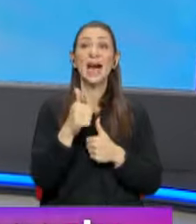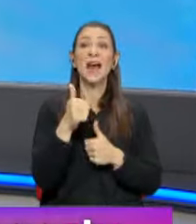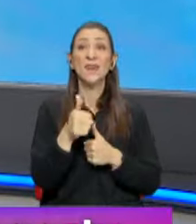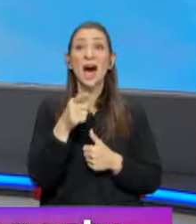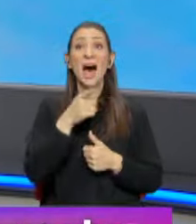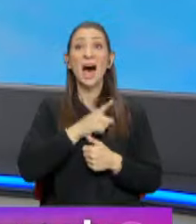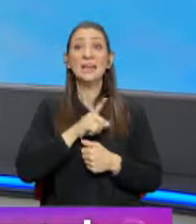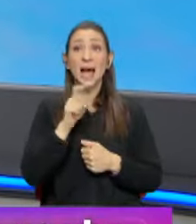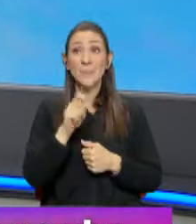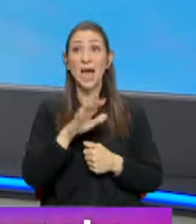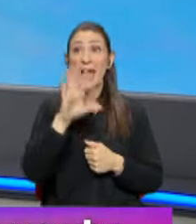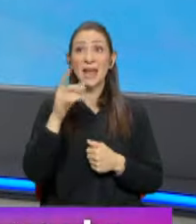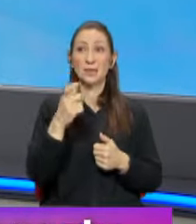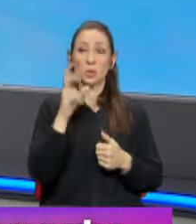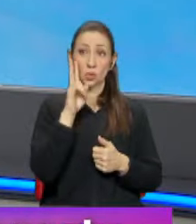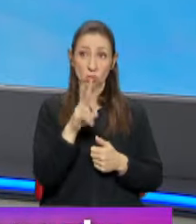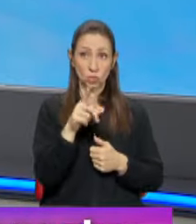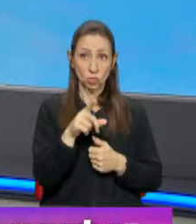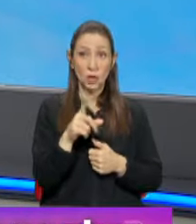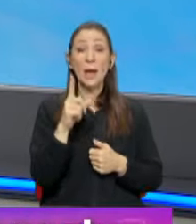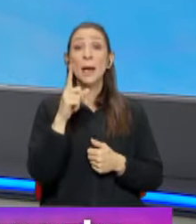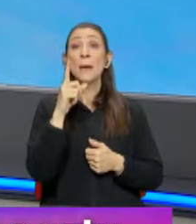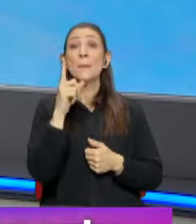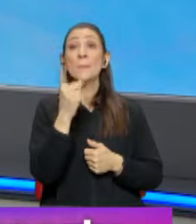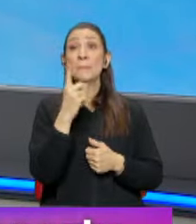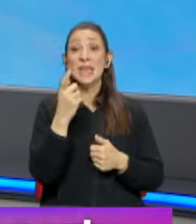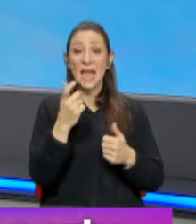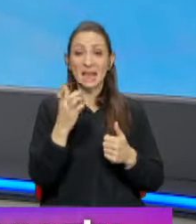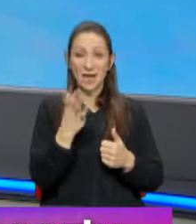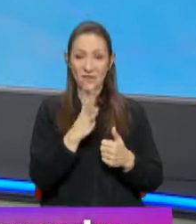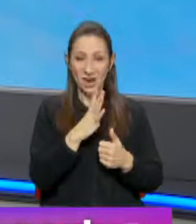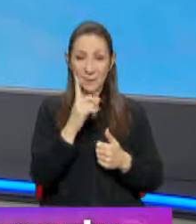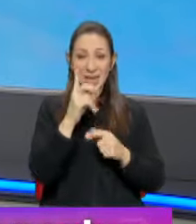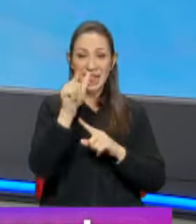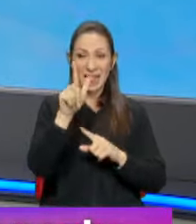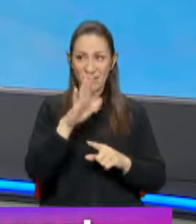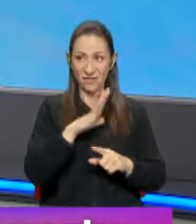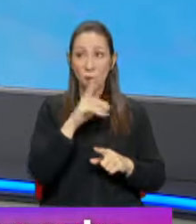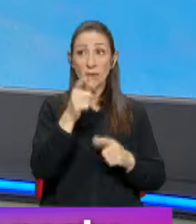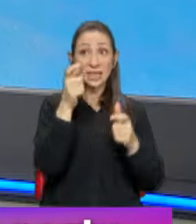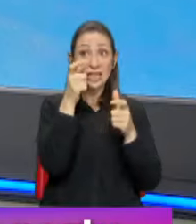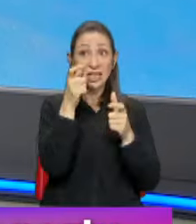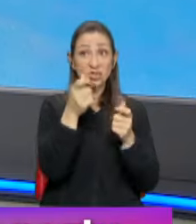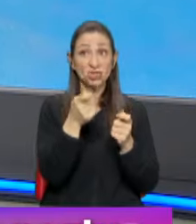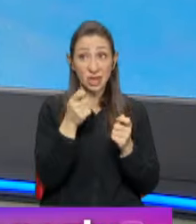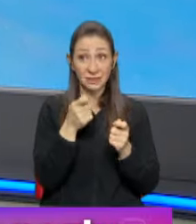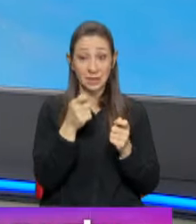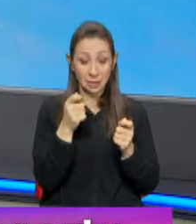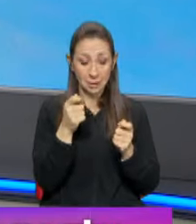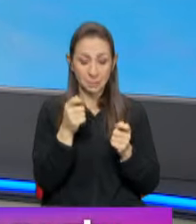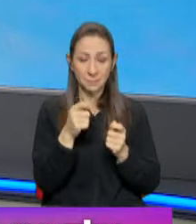Refah'ın aday çıkarttığı her yerde görüyorsunuz. Ve bir yer daha var, bir il daha var. Orası da dikkat